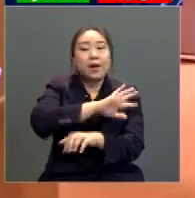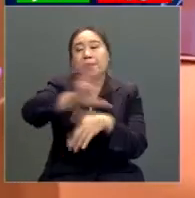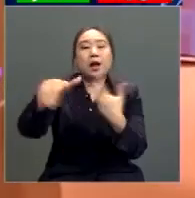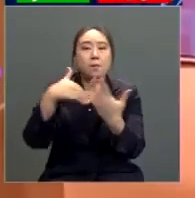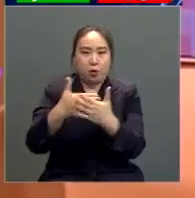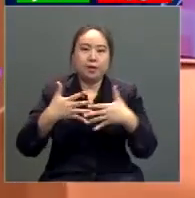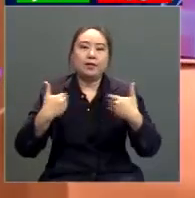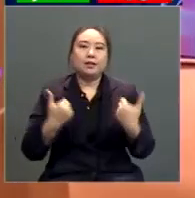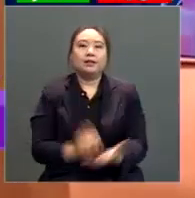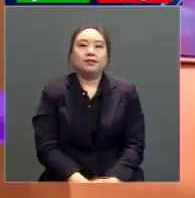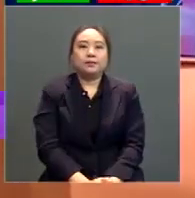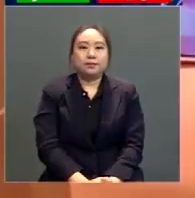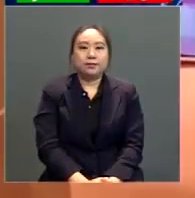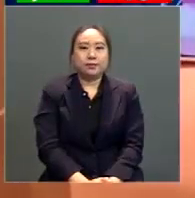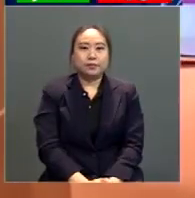ครับ